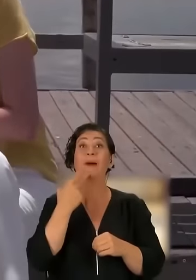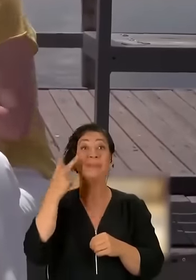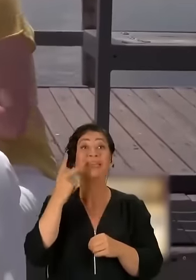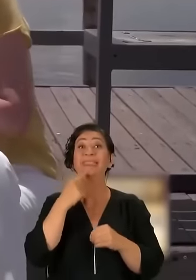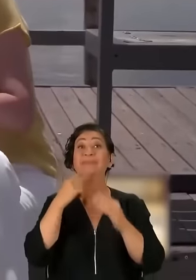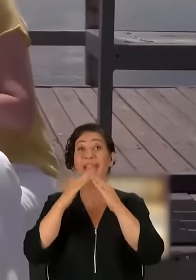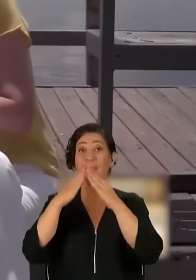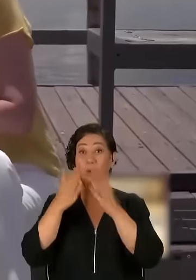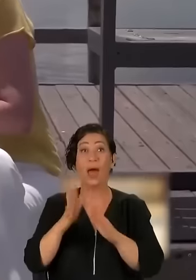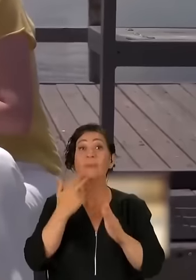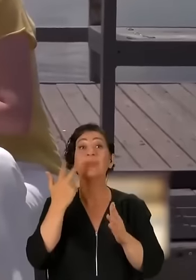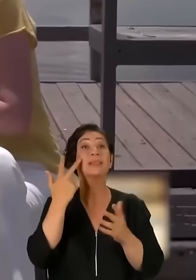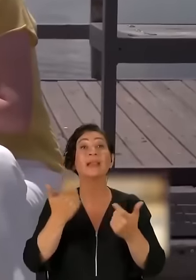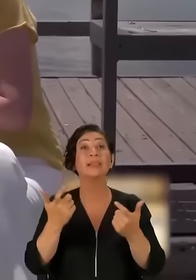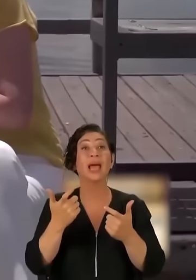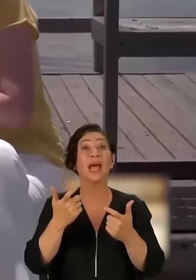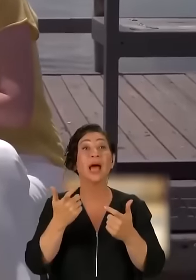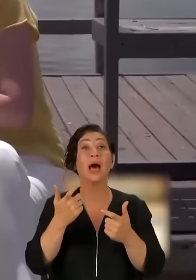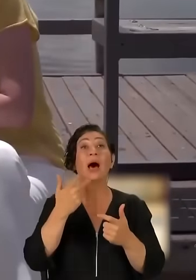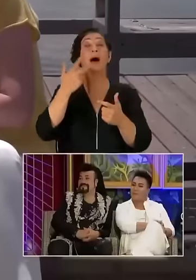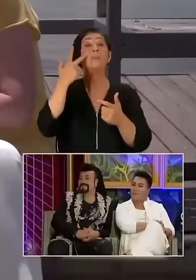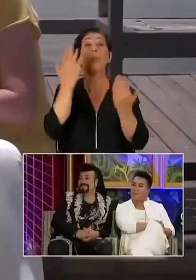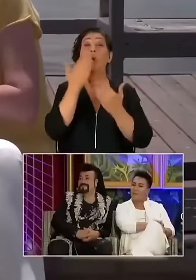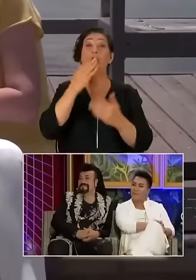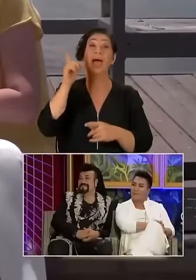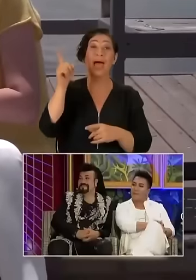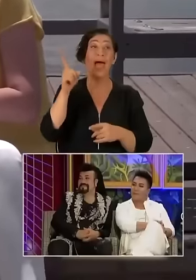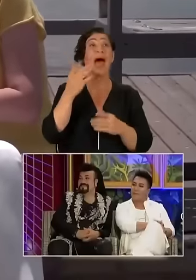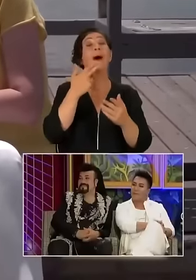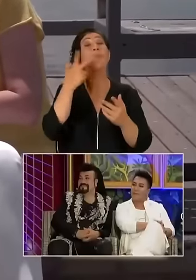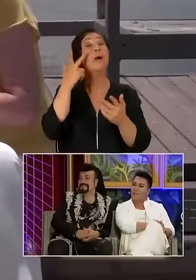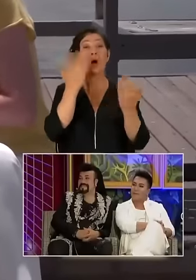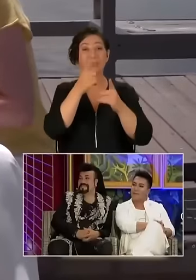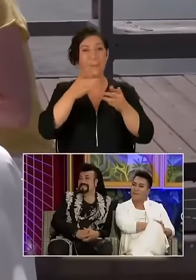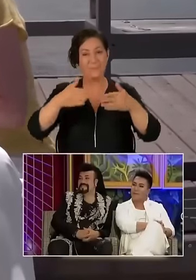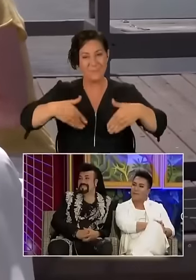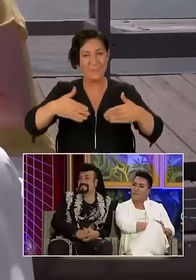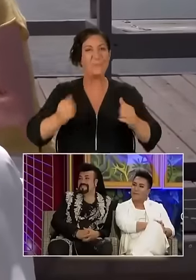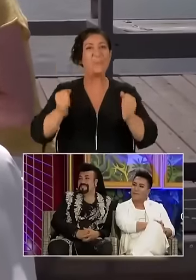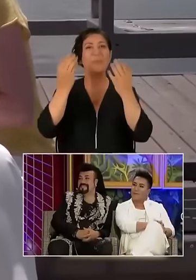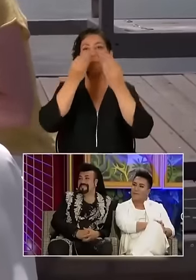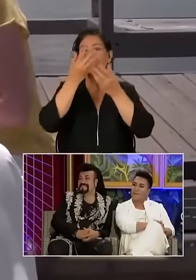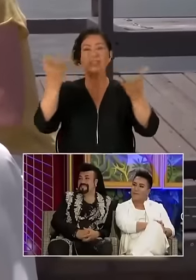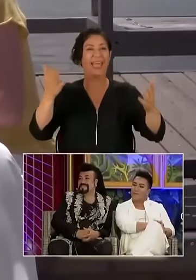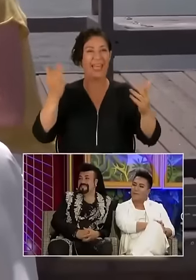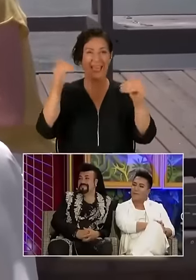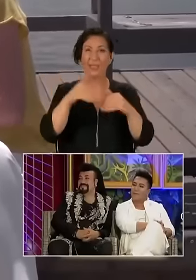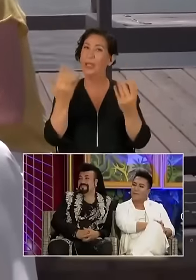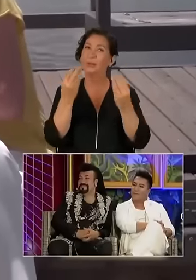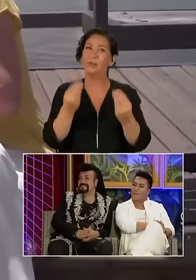evde doğdu. Ablan nerede? Ablam okulda. Ablan okulda, sen pikniktesin. Oo, ne kadar